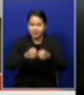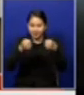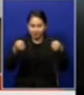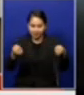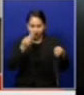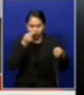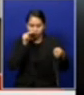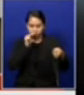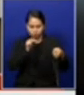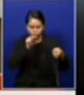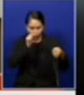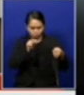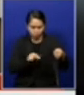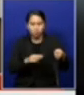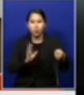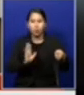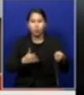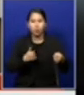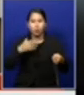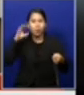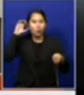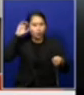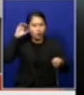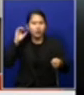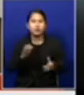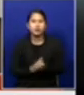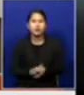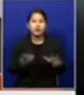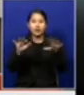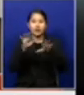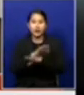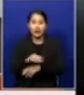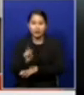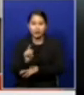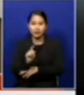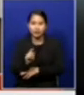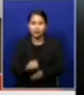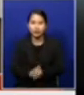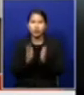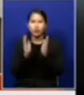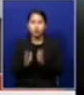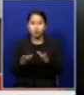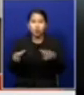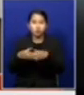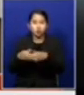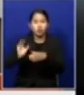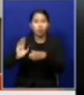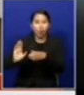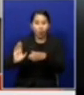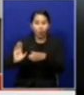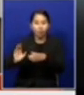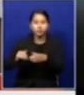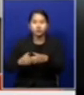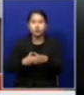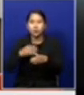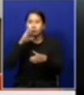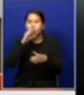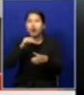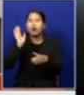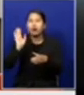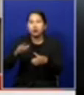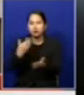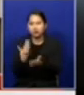โอ้ท่านเป็นคนมหาอุดครับเพราะว่าขนาดคนในพรรคท่านเองก็บอกว่าท่านเป็นคนช้าในการจ่